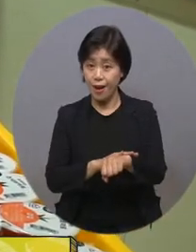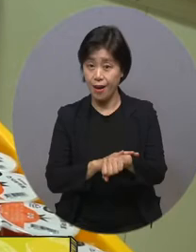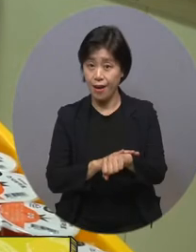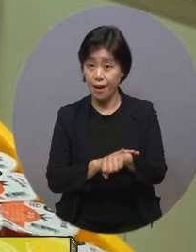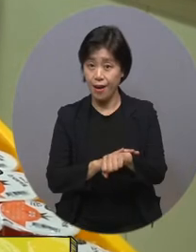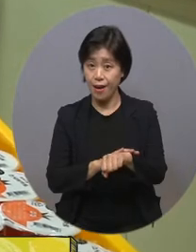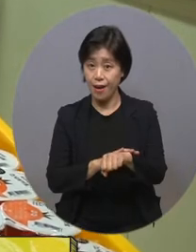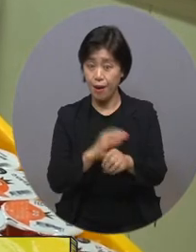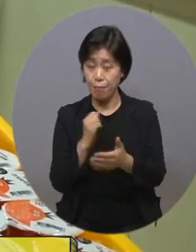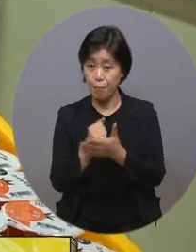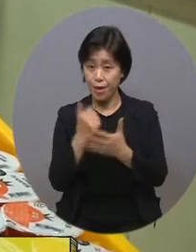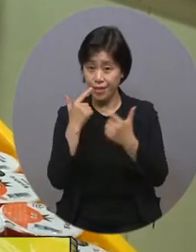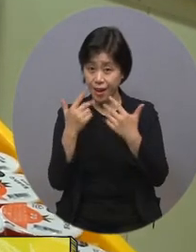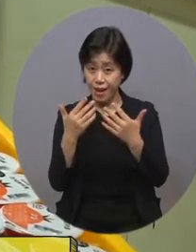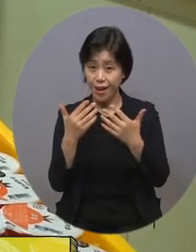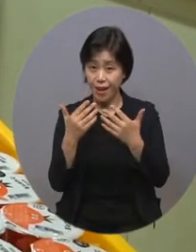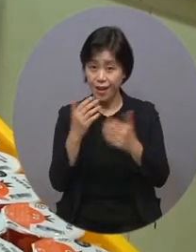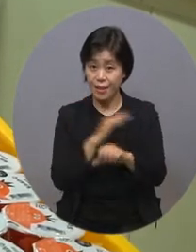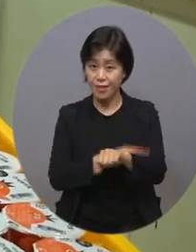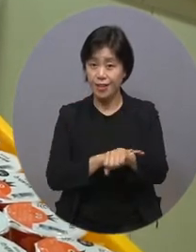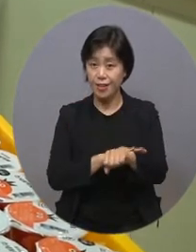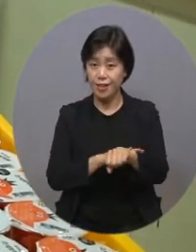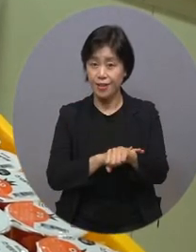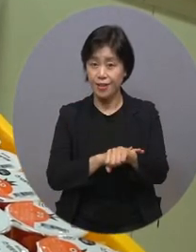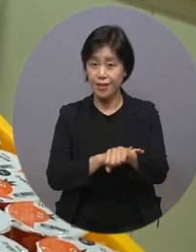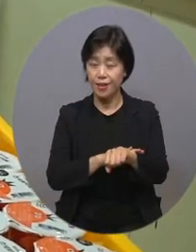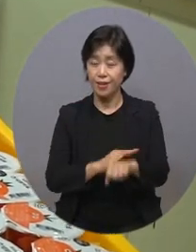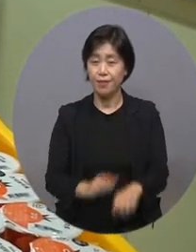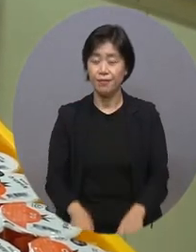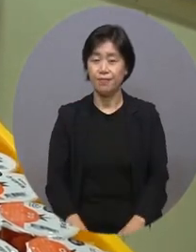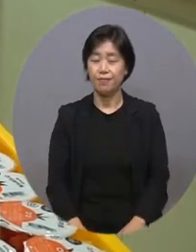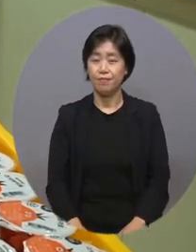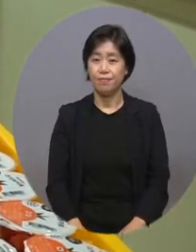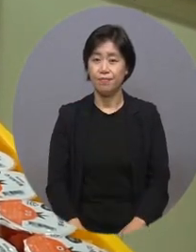잘 찍혔나요? 오, 잘 찍혔어요?